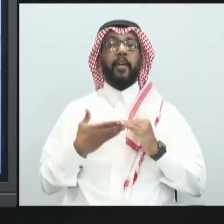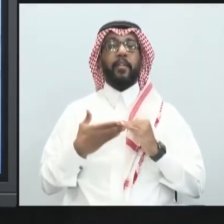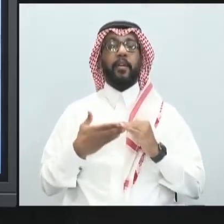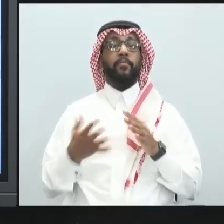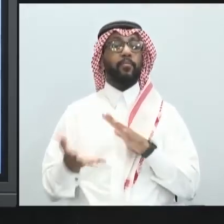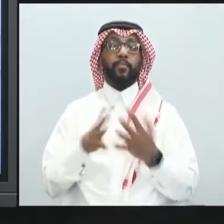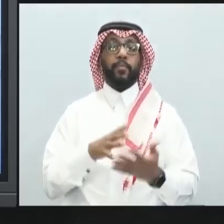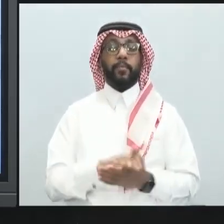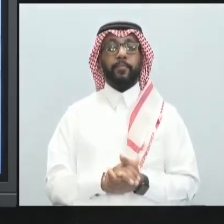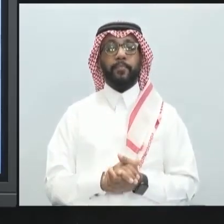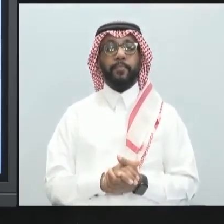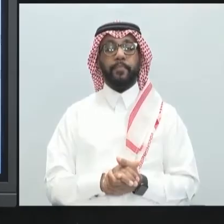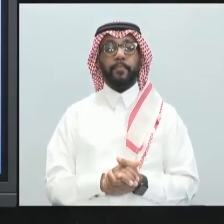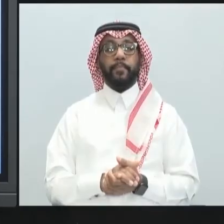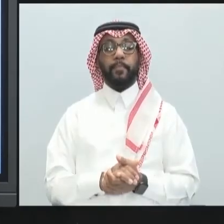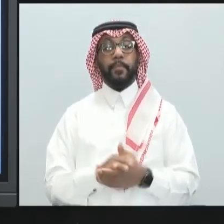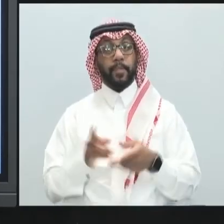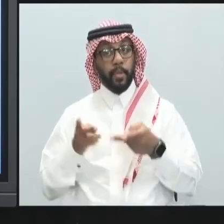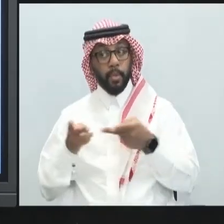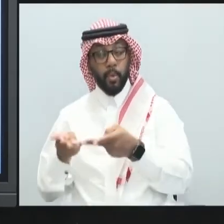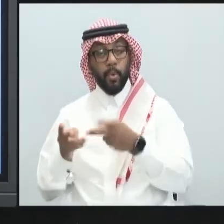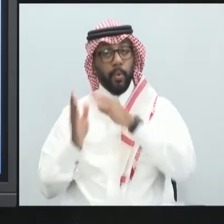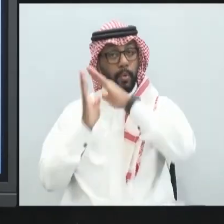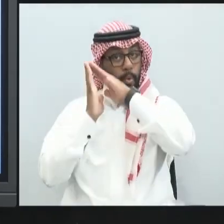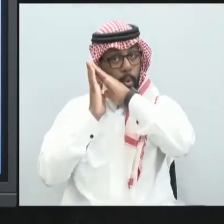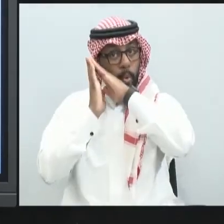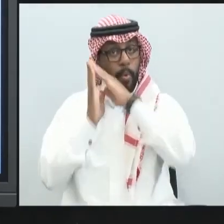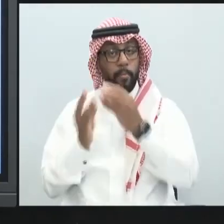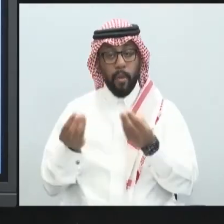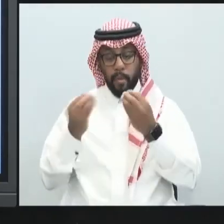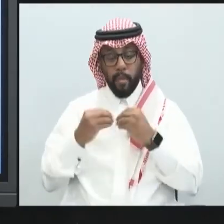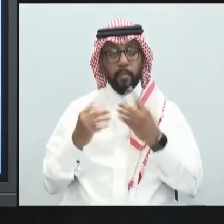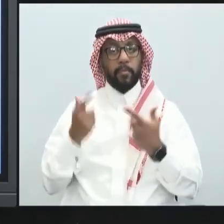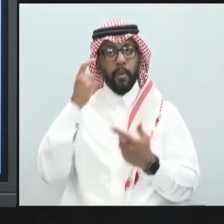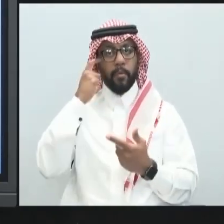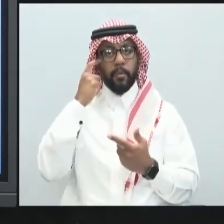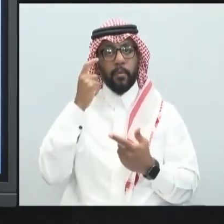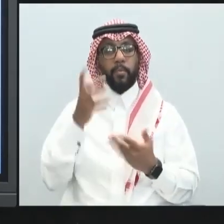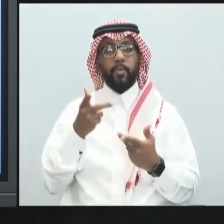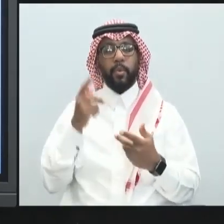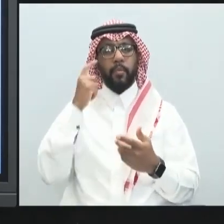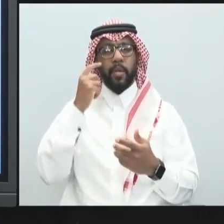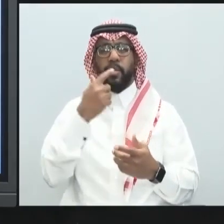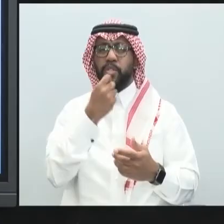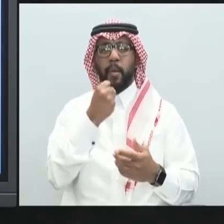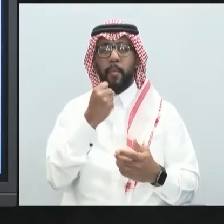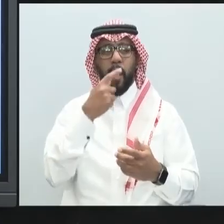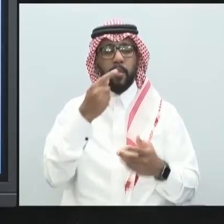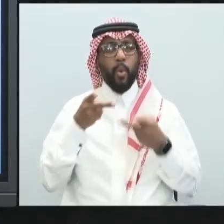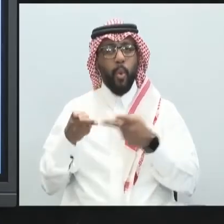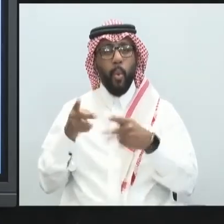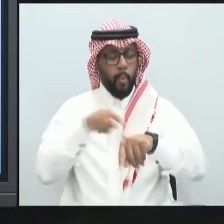ورد في النص بان النوم يؤثر على تنميه عقل الانسان لانه يؤثر على اليقظه والانتباه